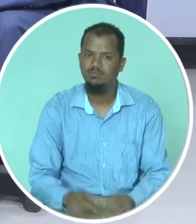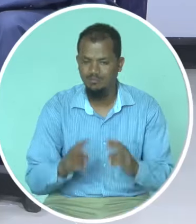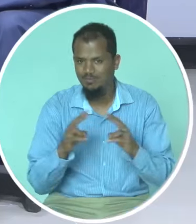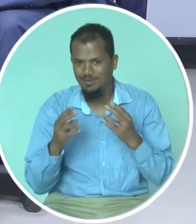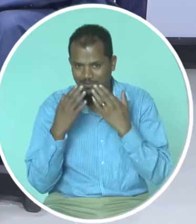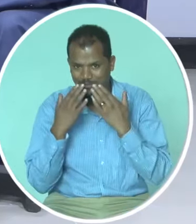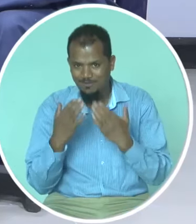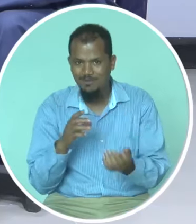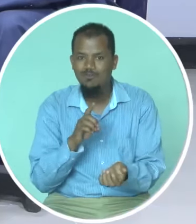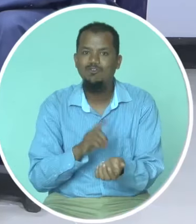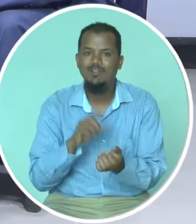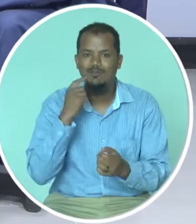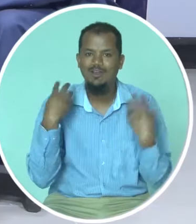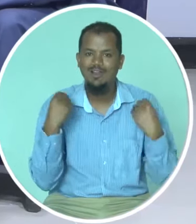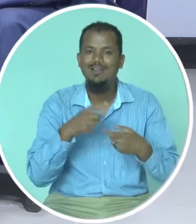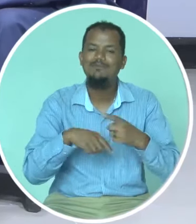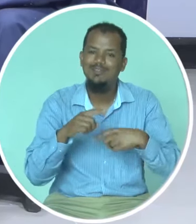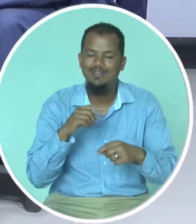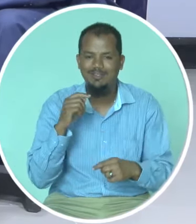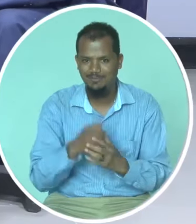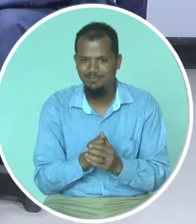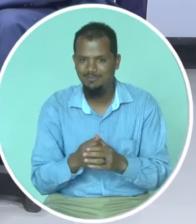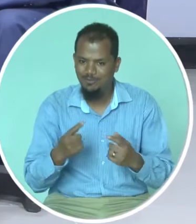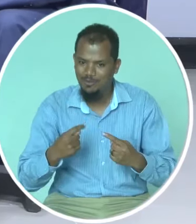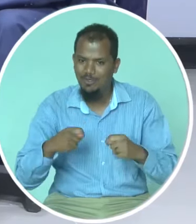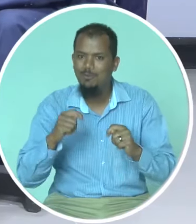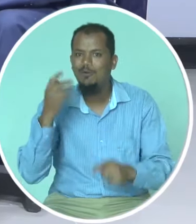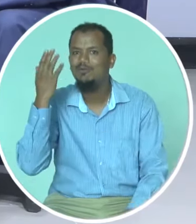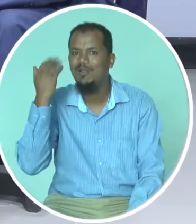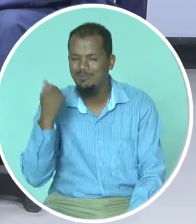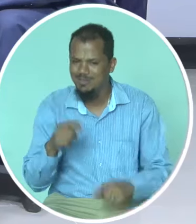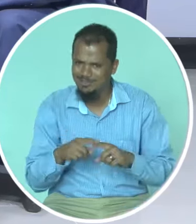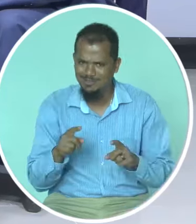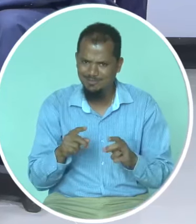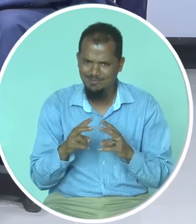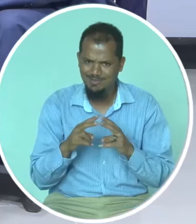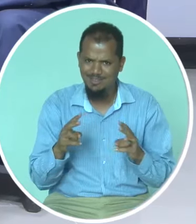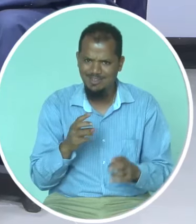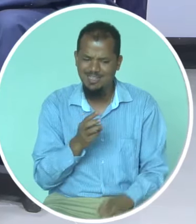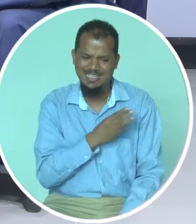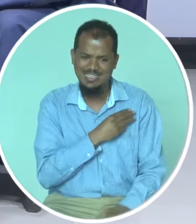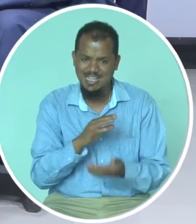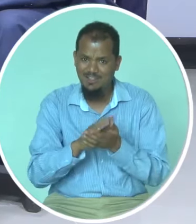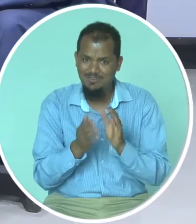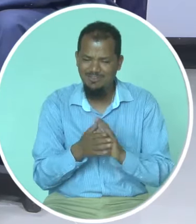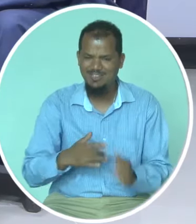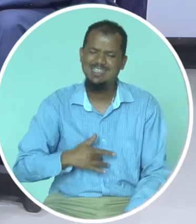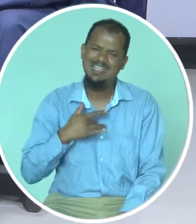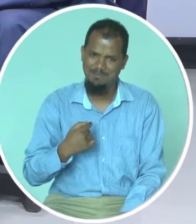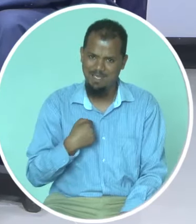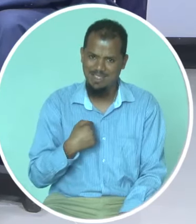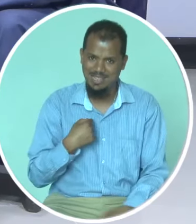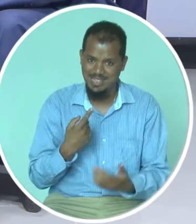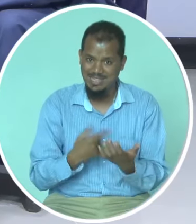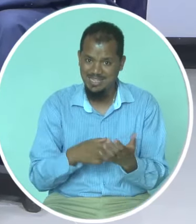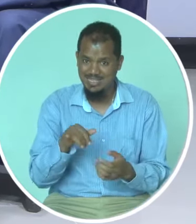በጣም አመሰግናለሁ ዶክተር። እንኳን ደህና መጣ። እንኳን ደህና ተበጭ። እየሞከርኩ ነበርና ግን በጣም ሰነፎች የሆነን እየተሰማኝ ነው። እንደዛ